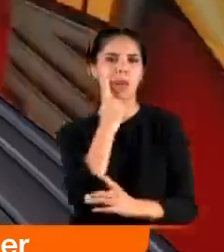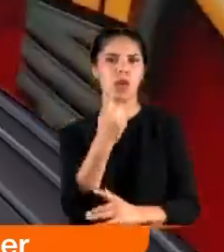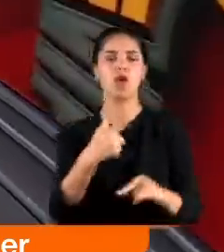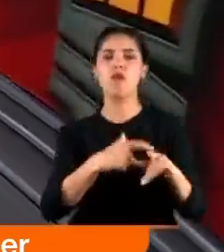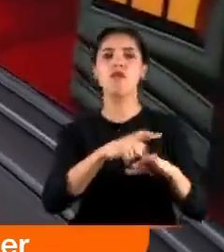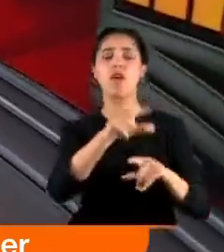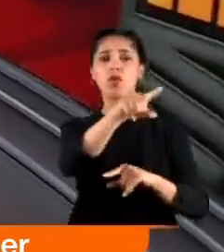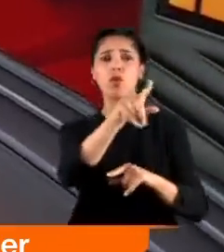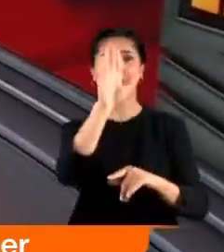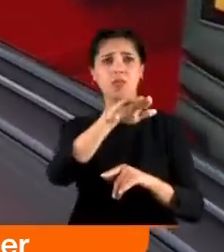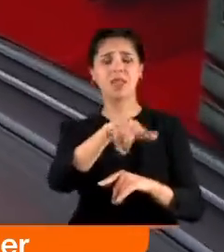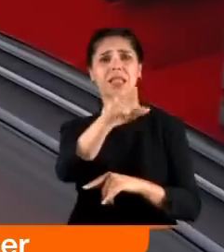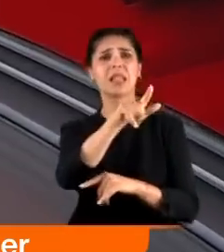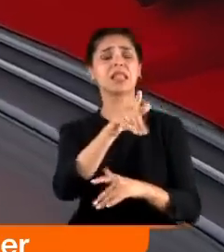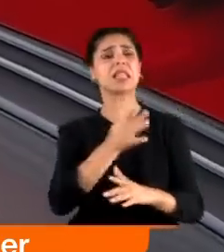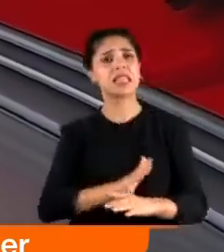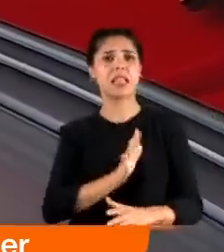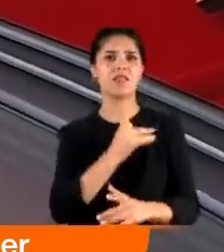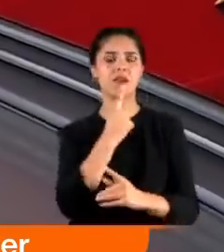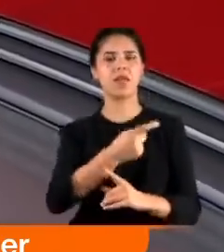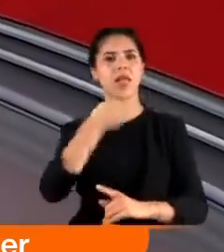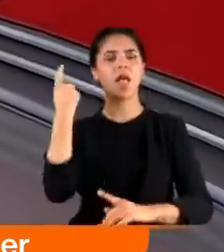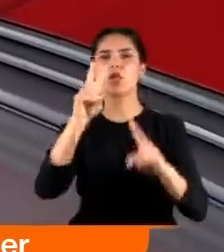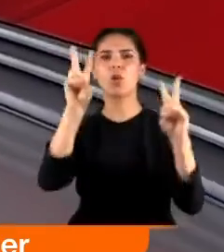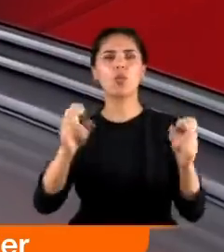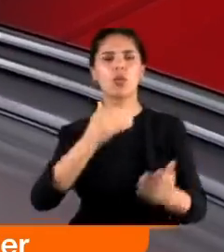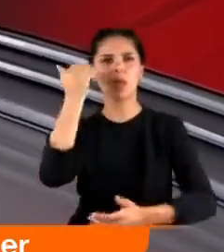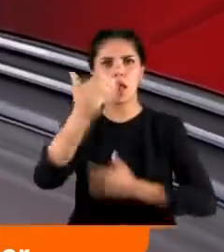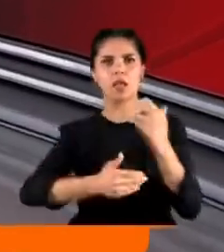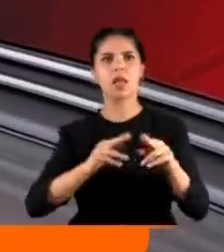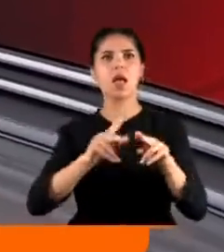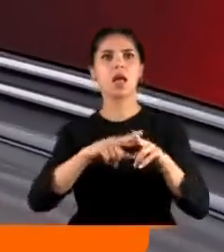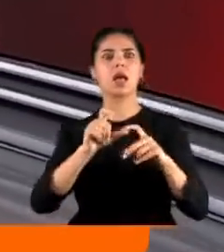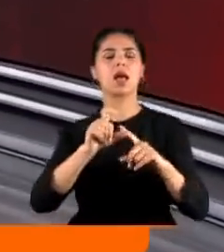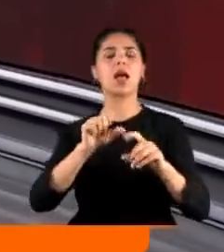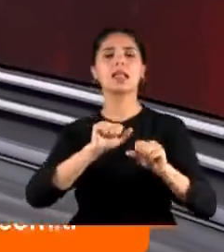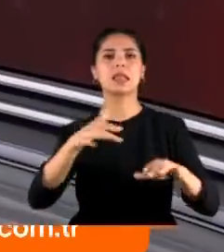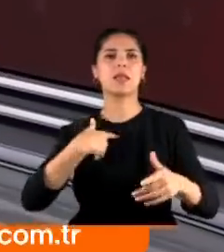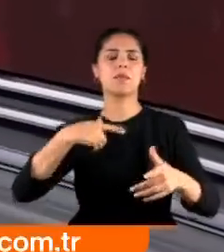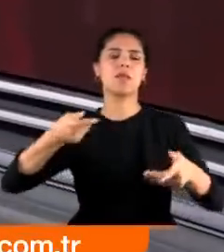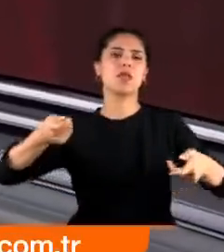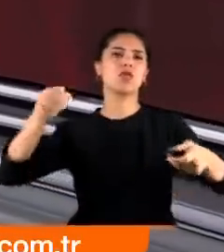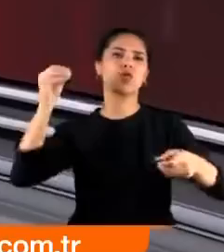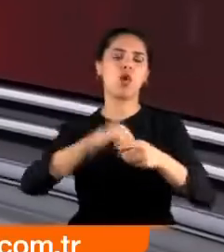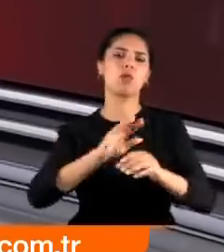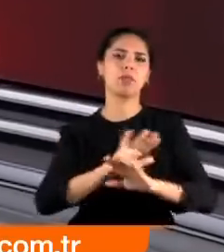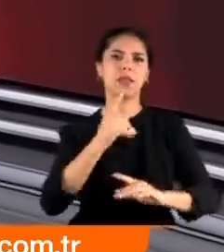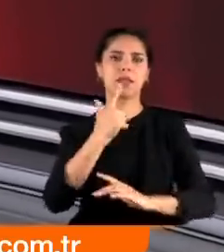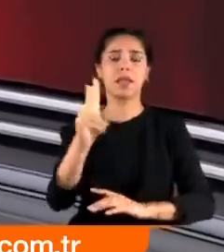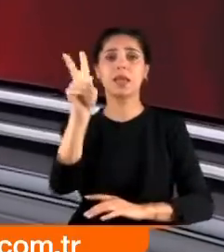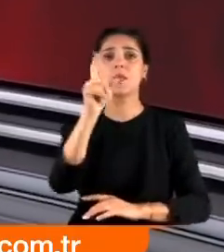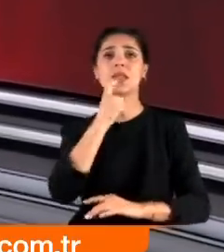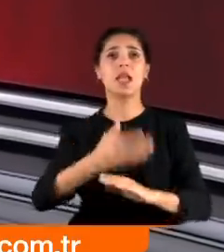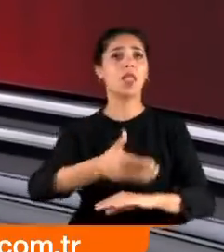FETÖ'cü alçaklardan bile medet umdular dedi. Eski defterleri açtı, kast sistemine biz son verdik dedi. Türkiye'nin 21 yıl